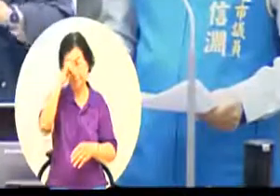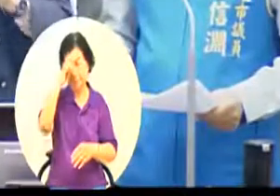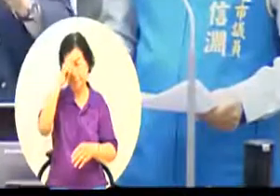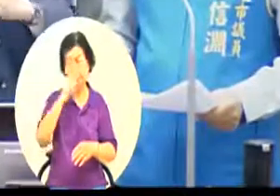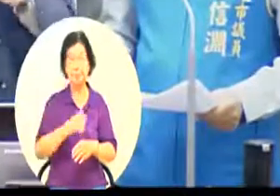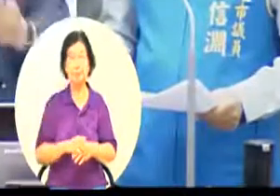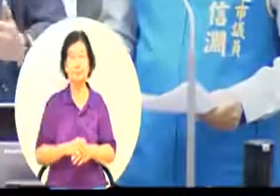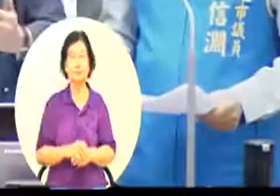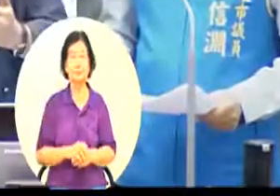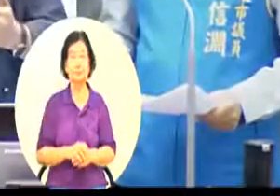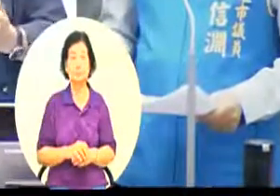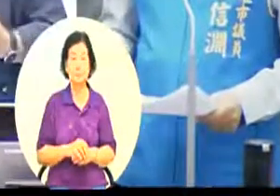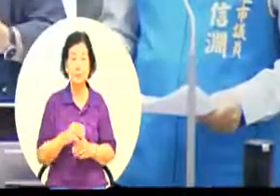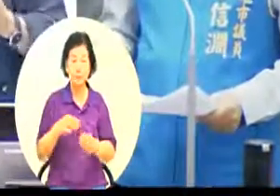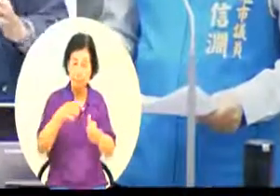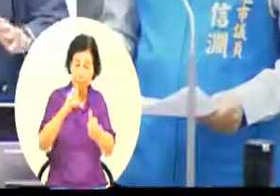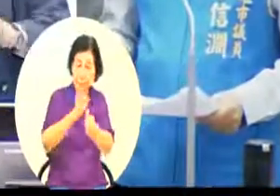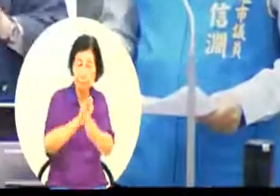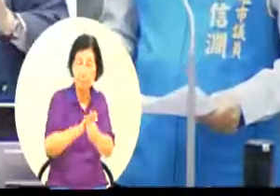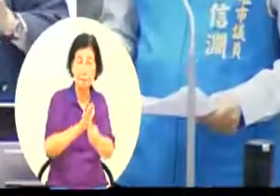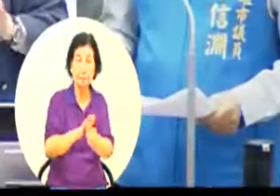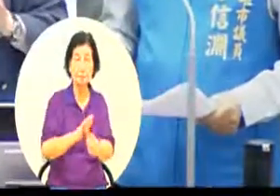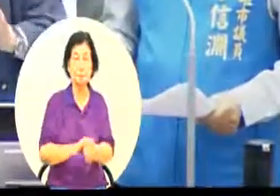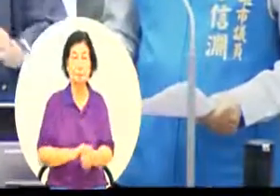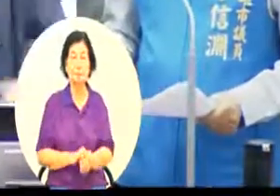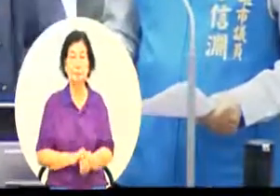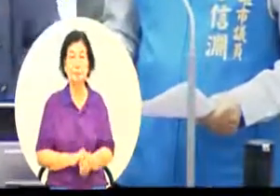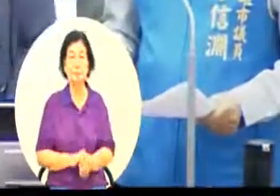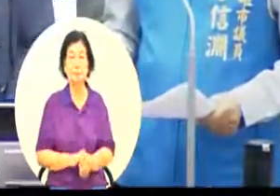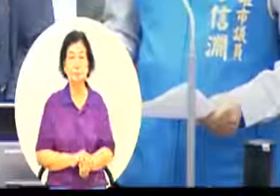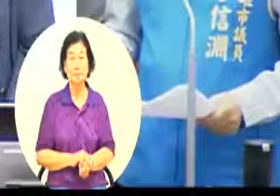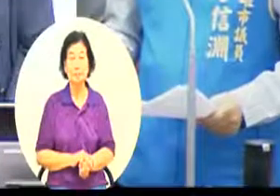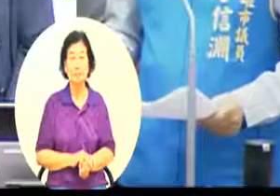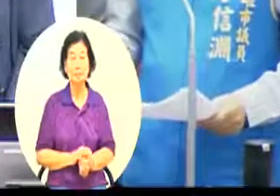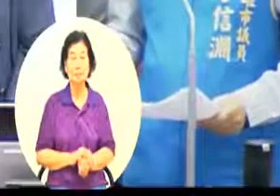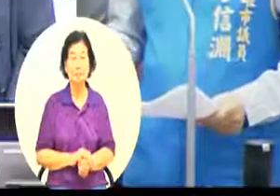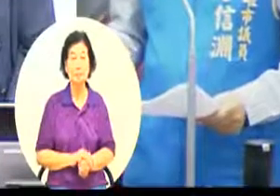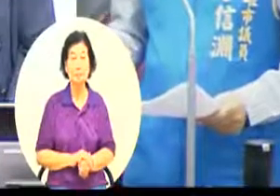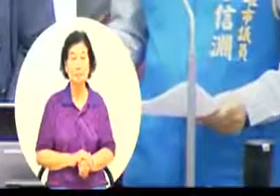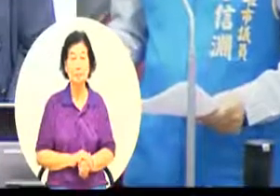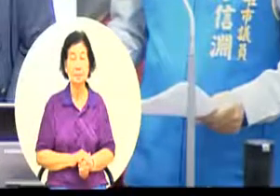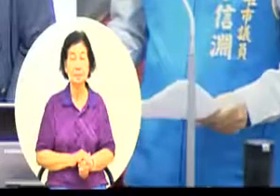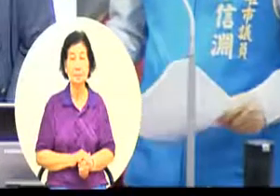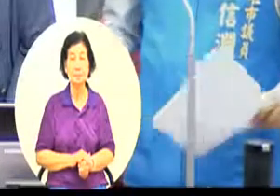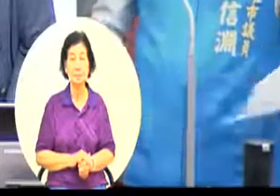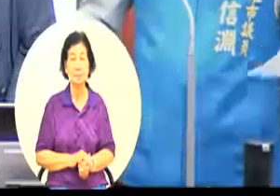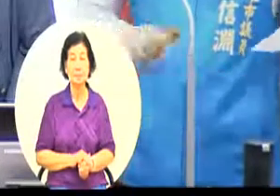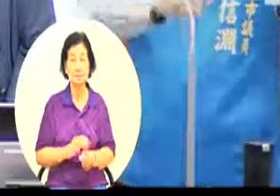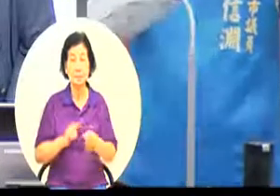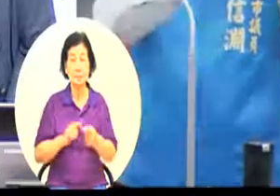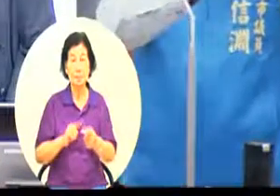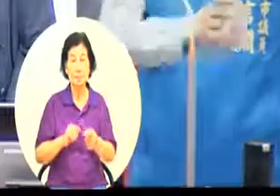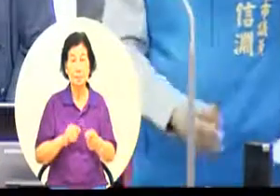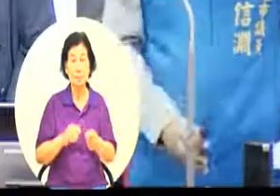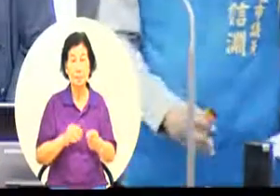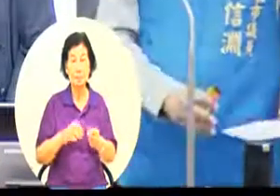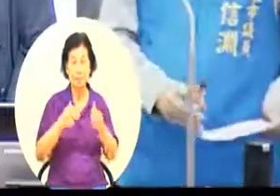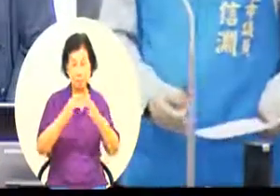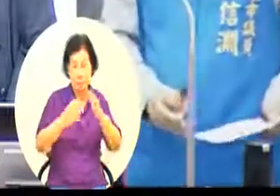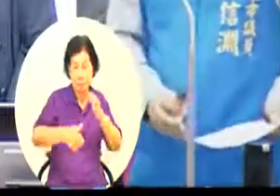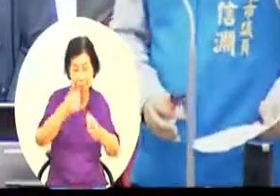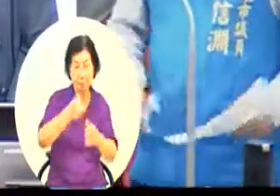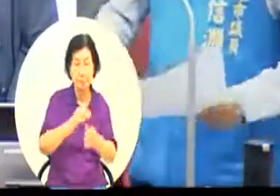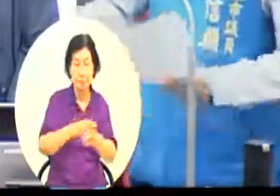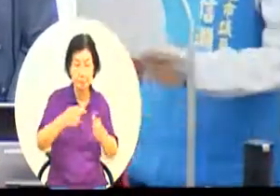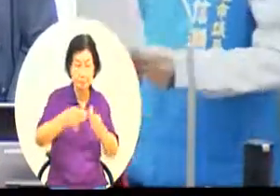用辅导来作为一个我们的中心。 对不起，市长，你是不是说我们先以辅导为主